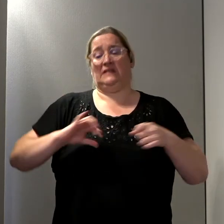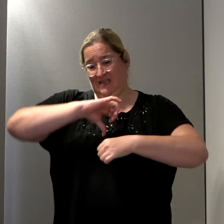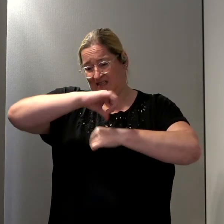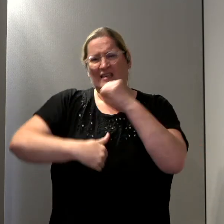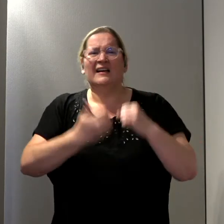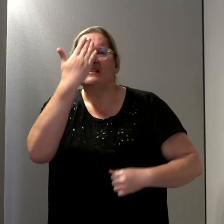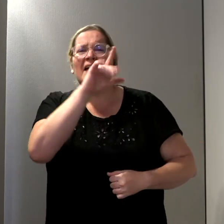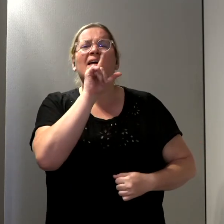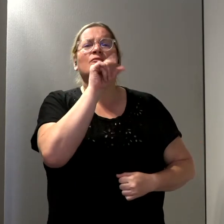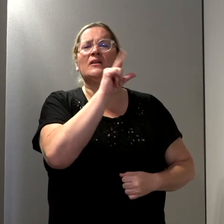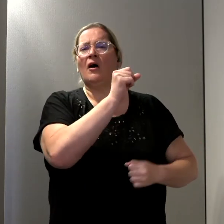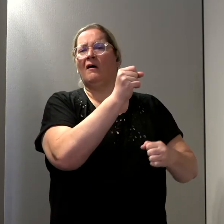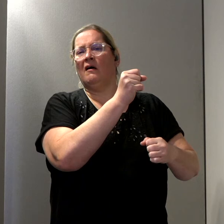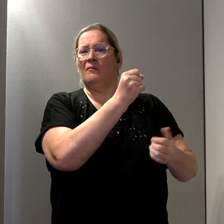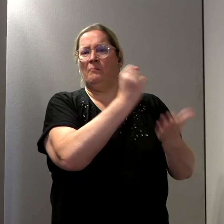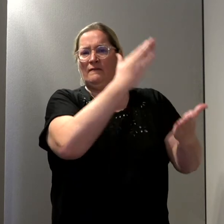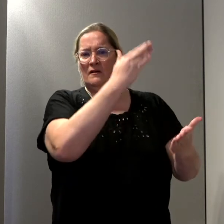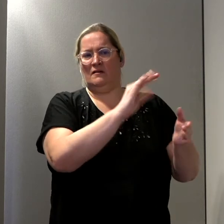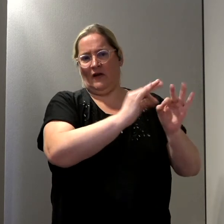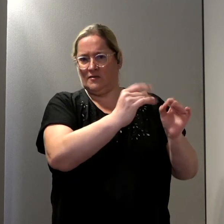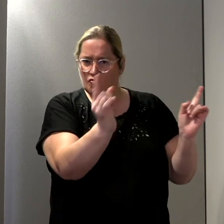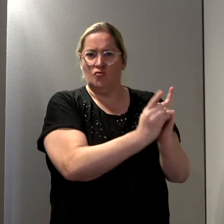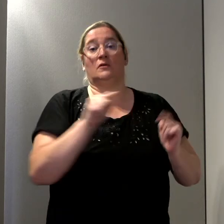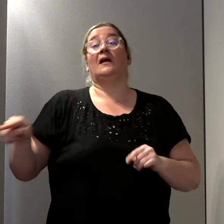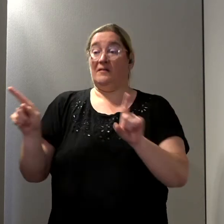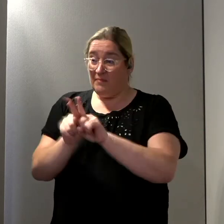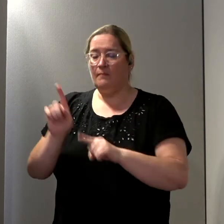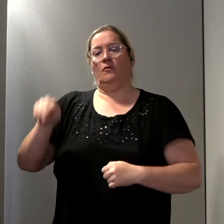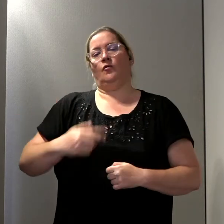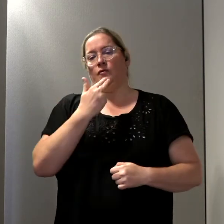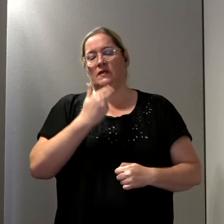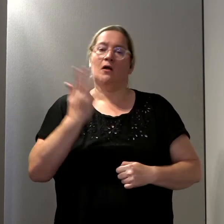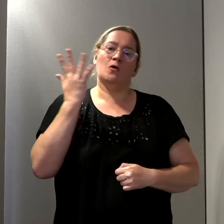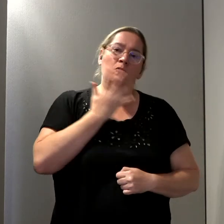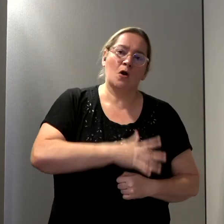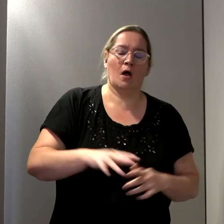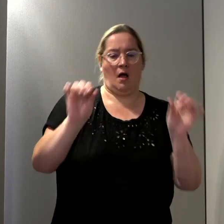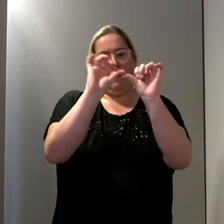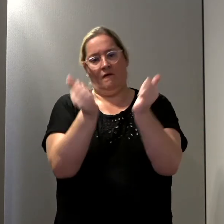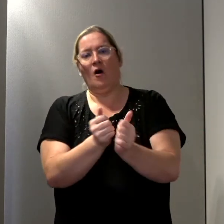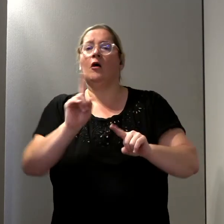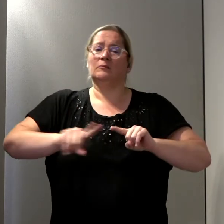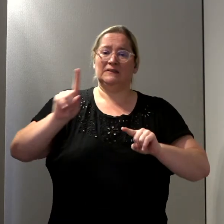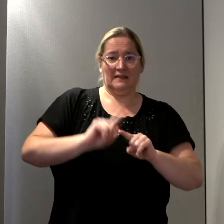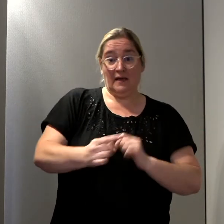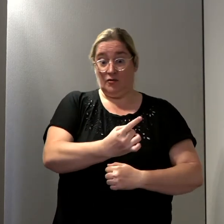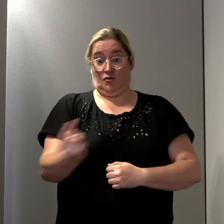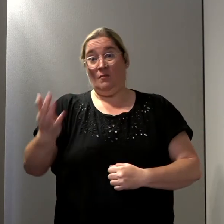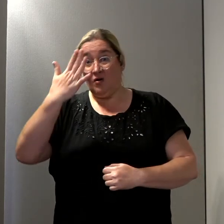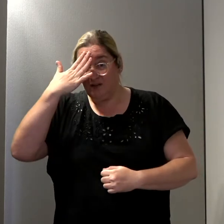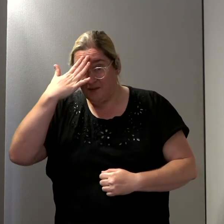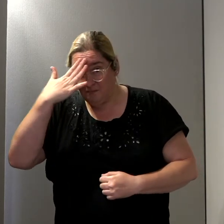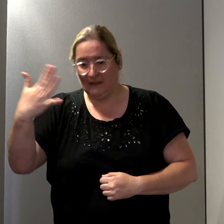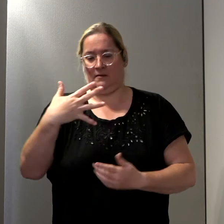des tweets. Il faut des descriptions utiles. Il faut évoquer les couleurs, les formes ou les détails, mais uniquement si